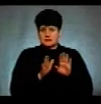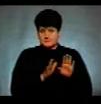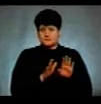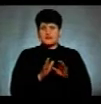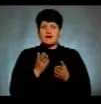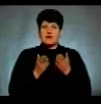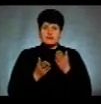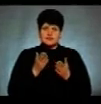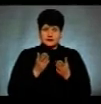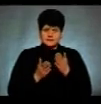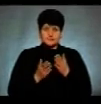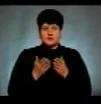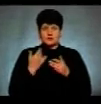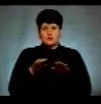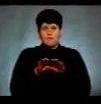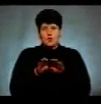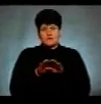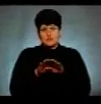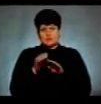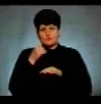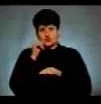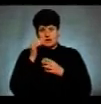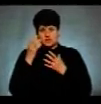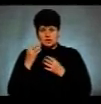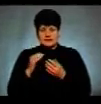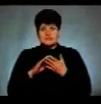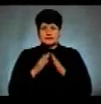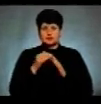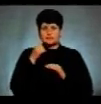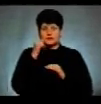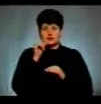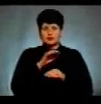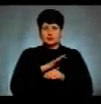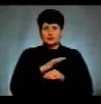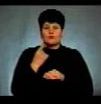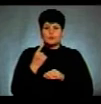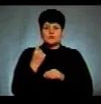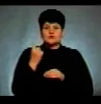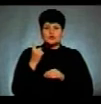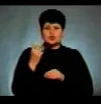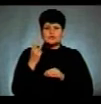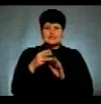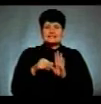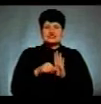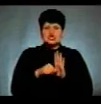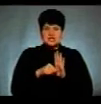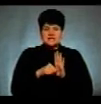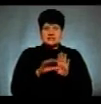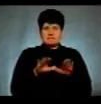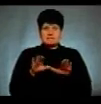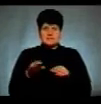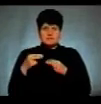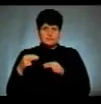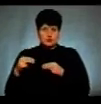Але якщо порівняти вчорашній день, станом на вчора, в нас по області було 136 місць